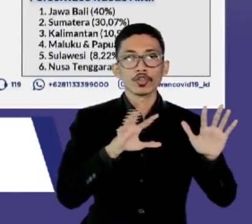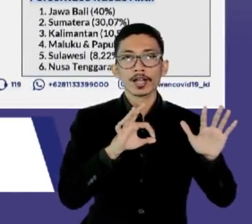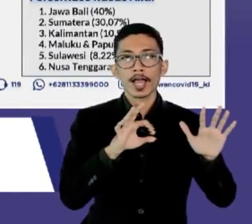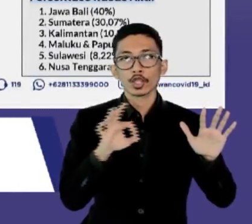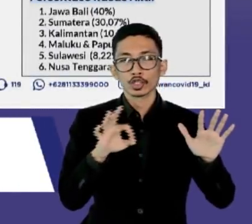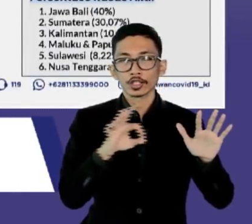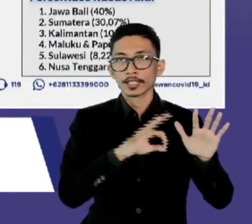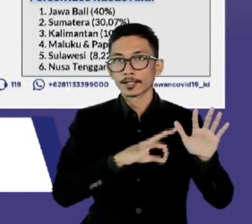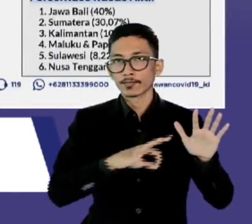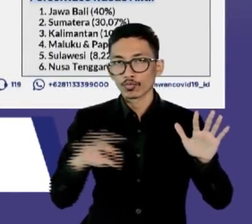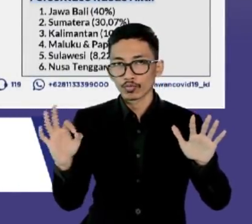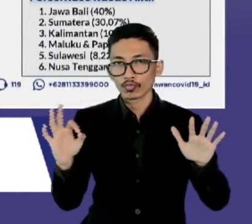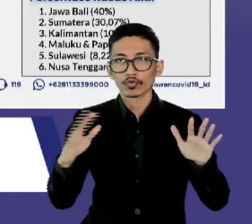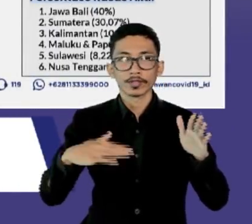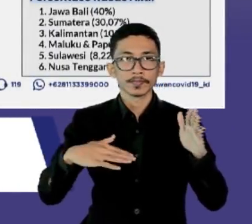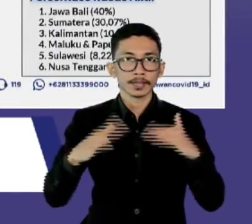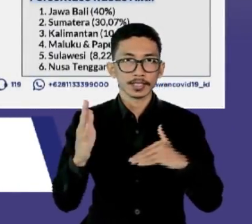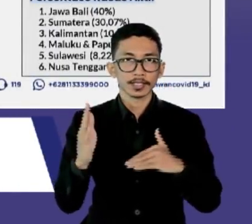2.797.726